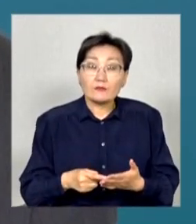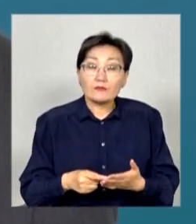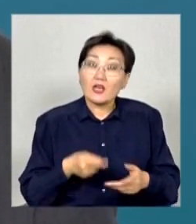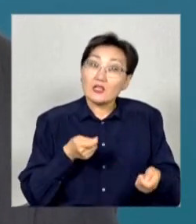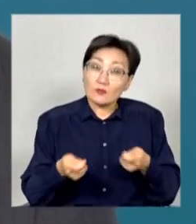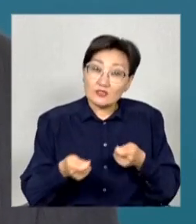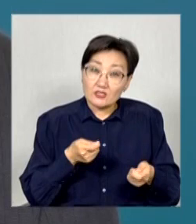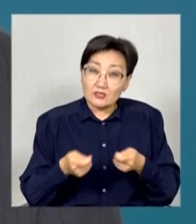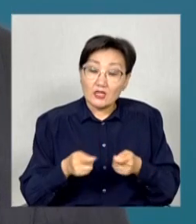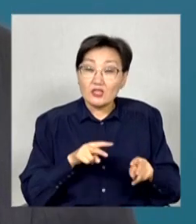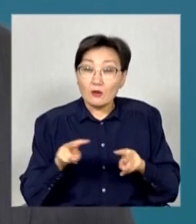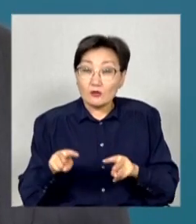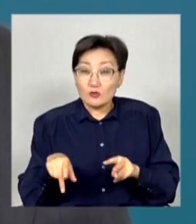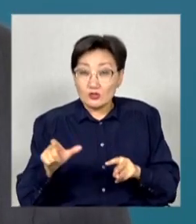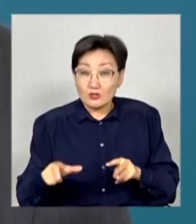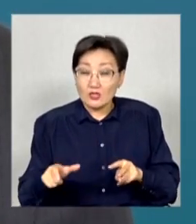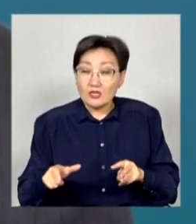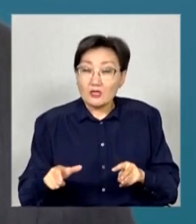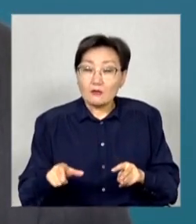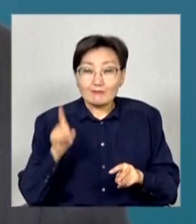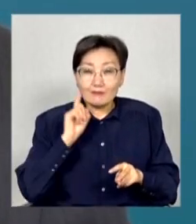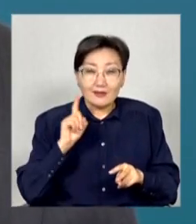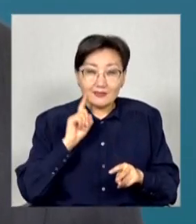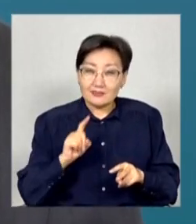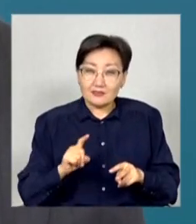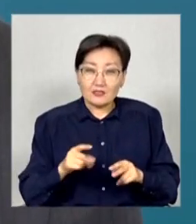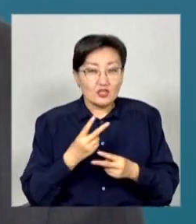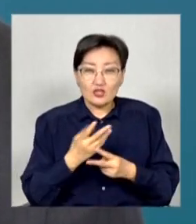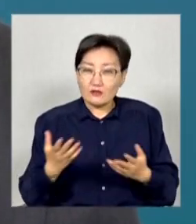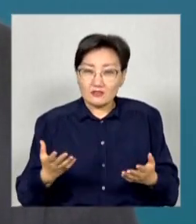администраторам, наблюдателям. Пока не видел